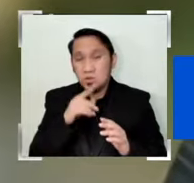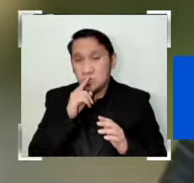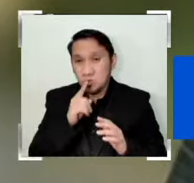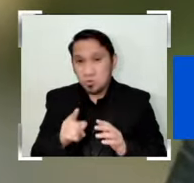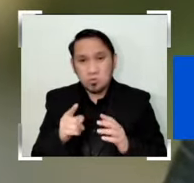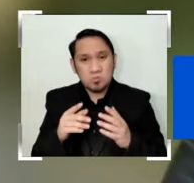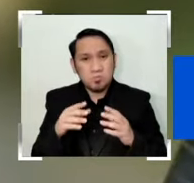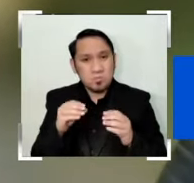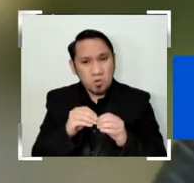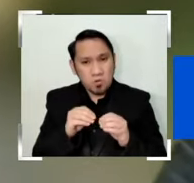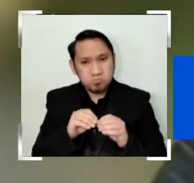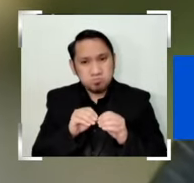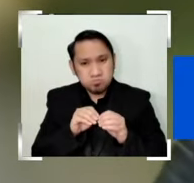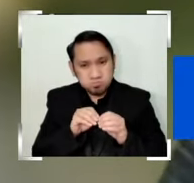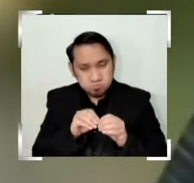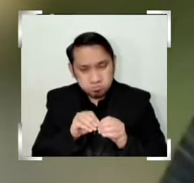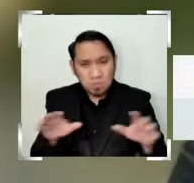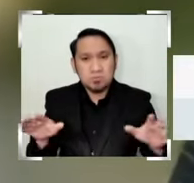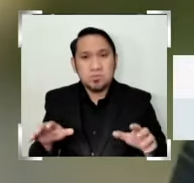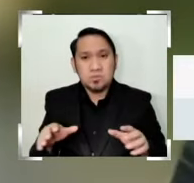Okay. So in terms of